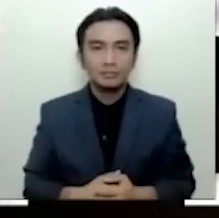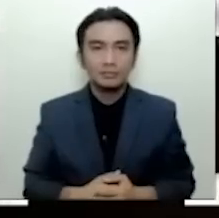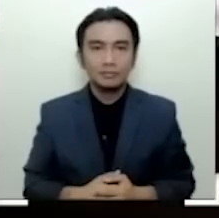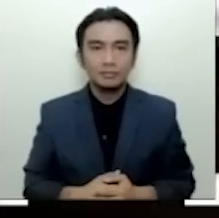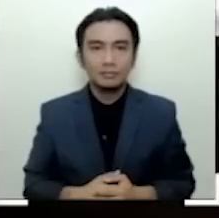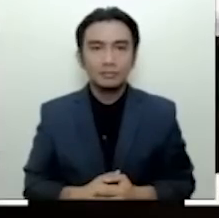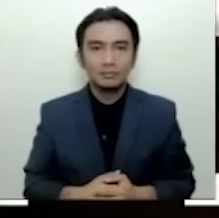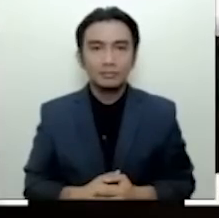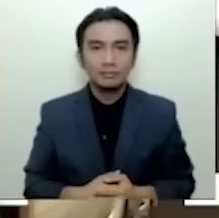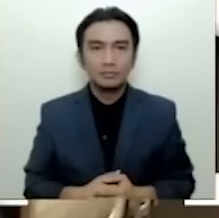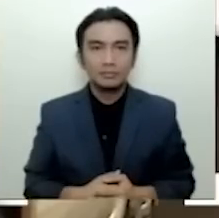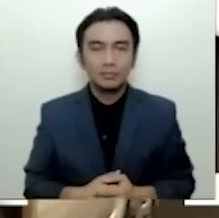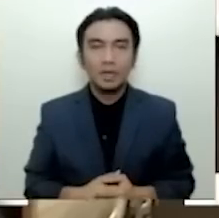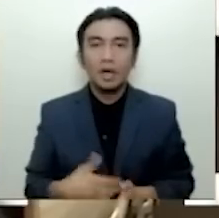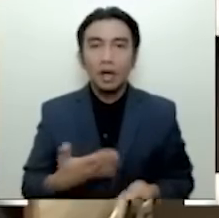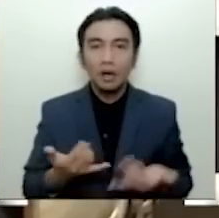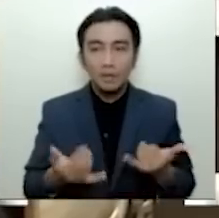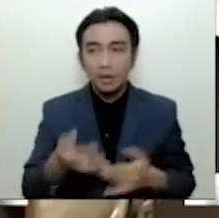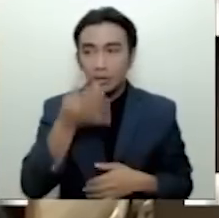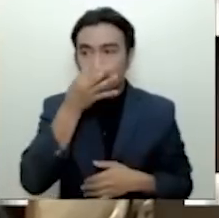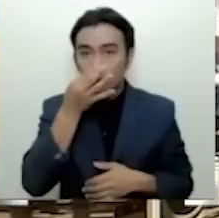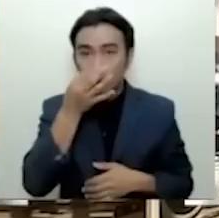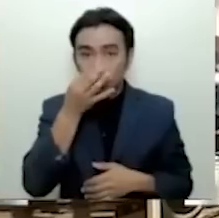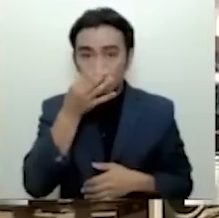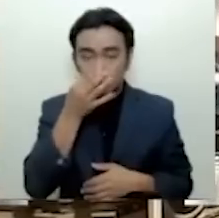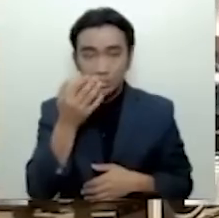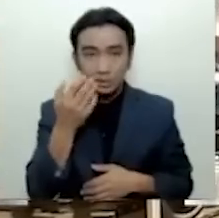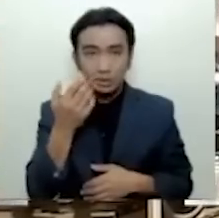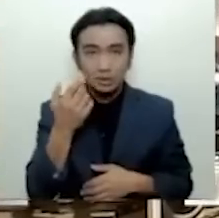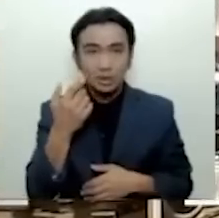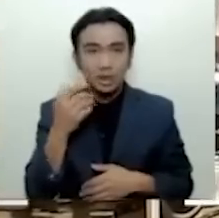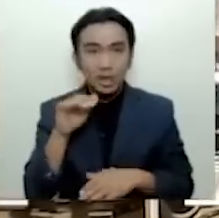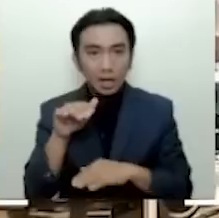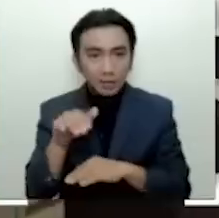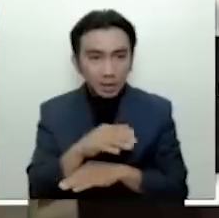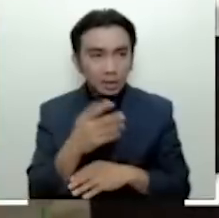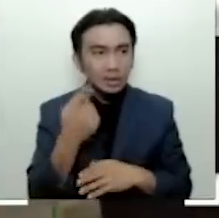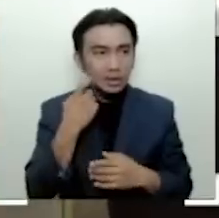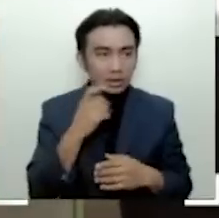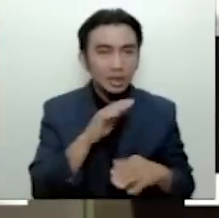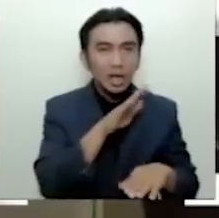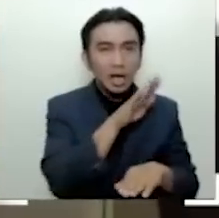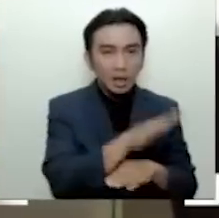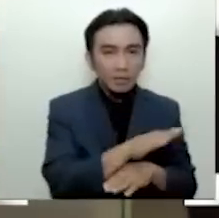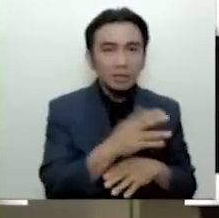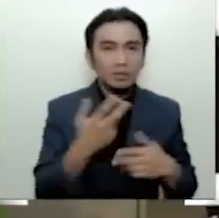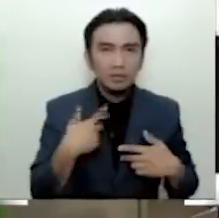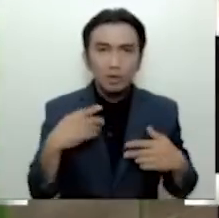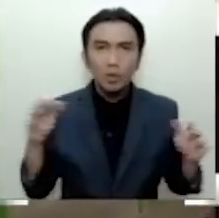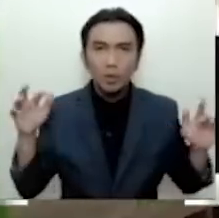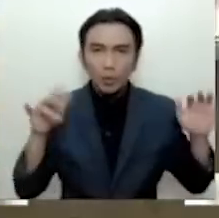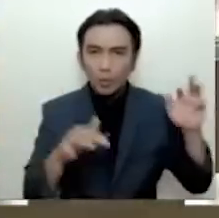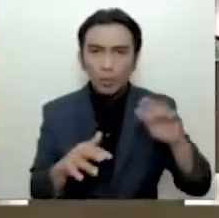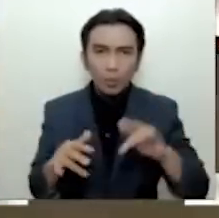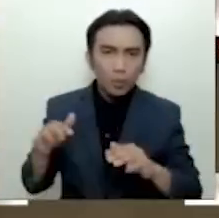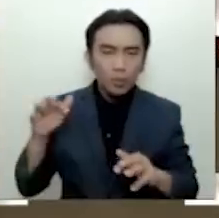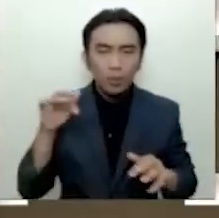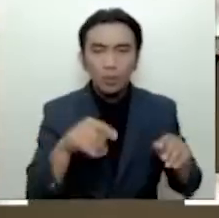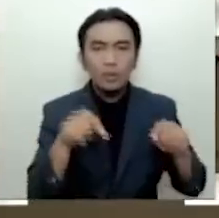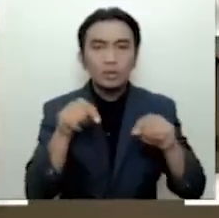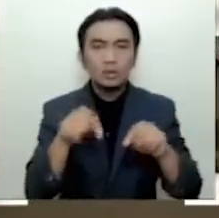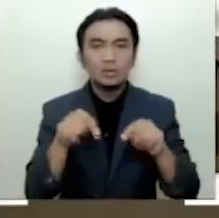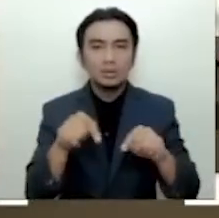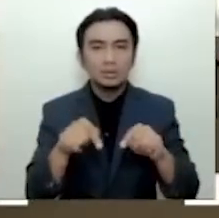Bagaman mas kakaunti ngayong gabi kumpara kaninang hapon, sunod-sunod pa rin ang dating ng mga pasahero sa NAIA Terminal 3. Para